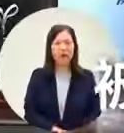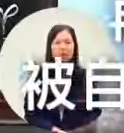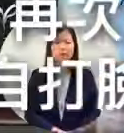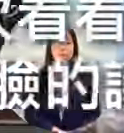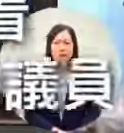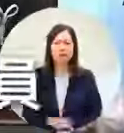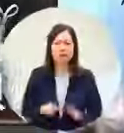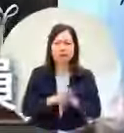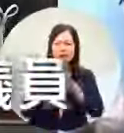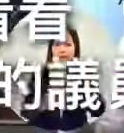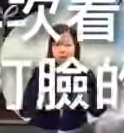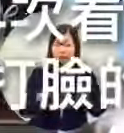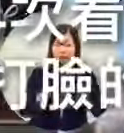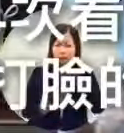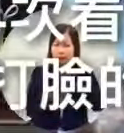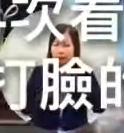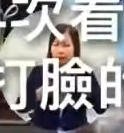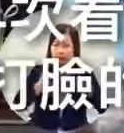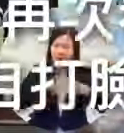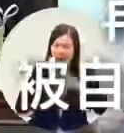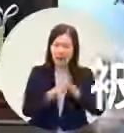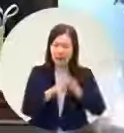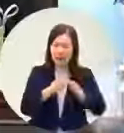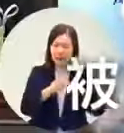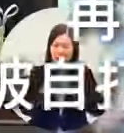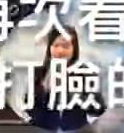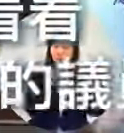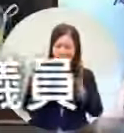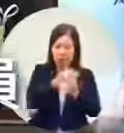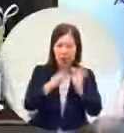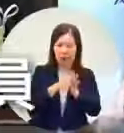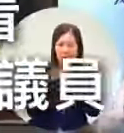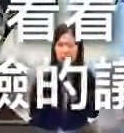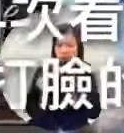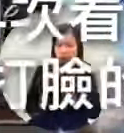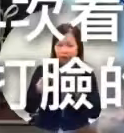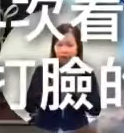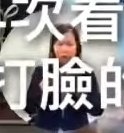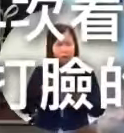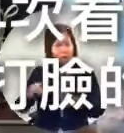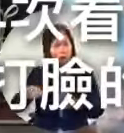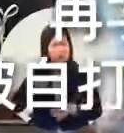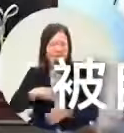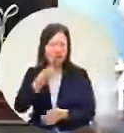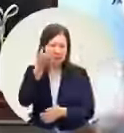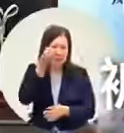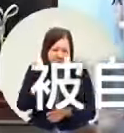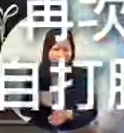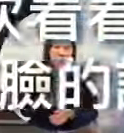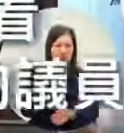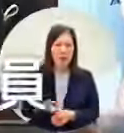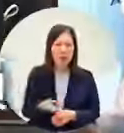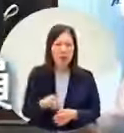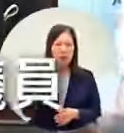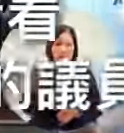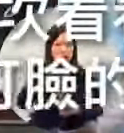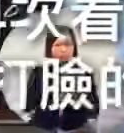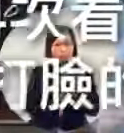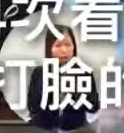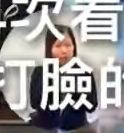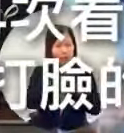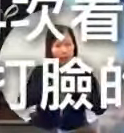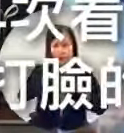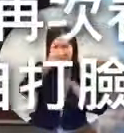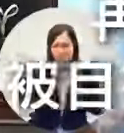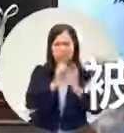雄的新达电厂是全国最老旧的，高雄人的肺比较不值钱吗？高雄可不可以要求我们的陈其迈市